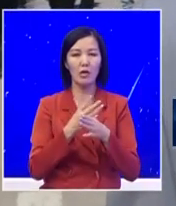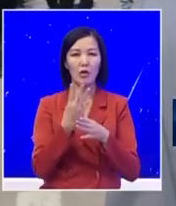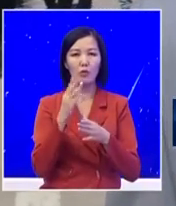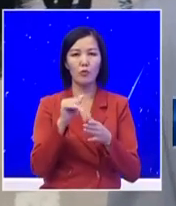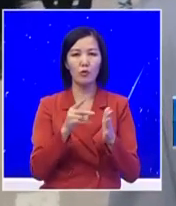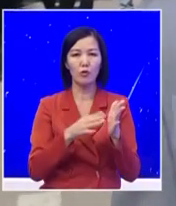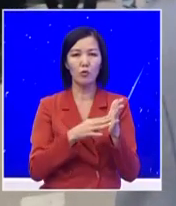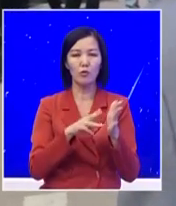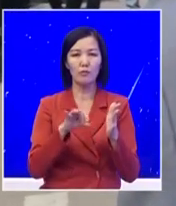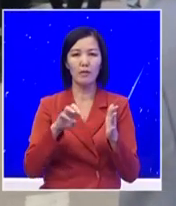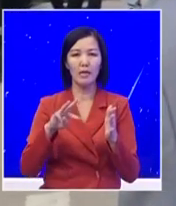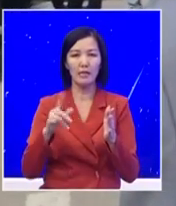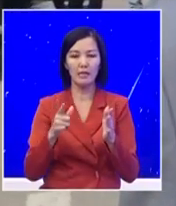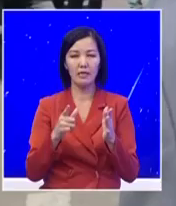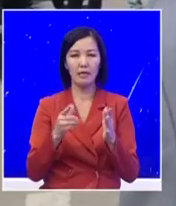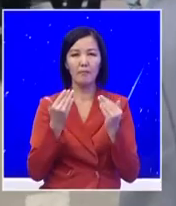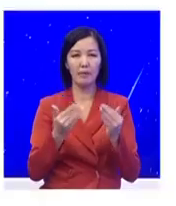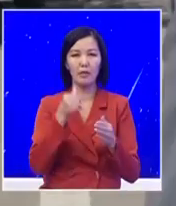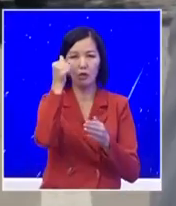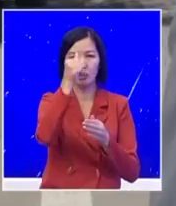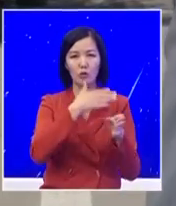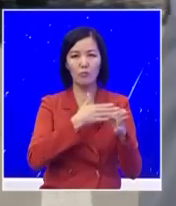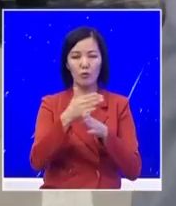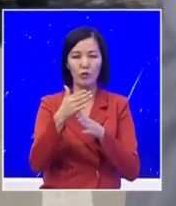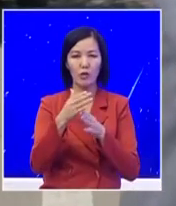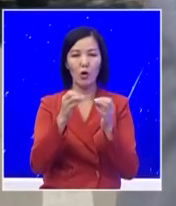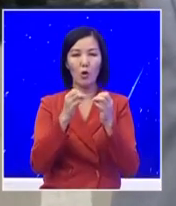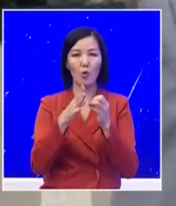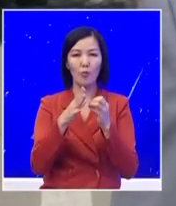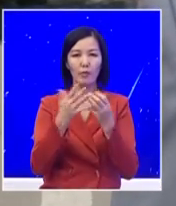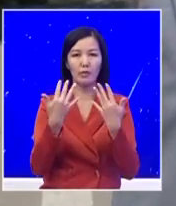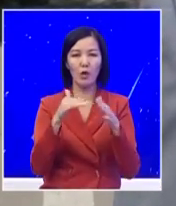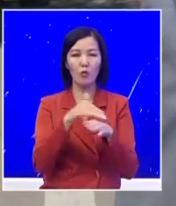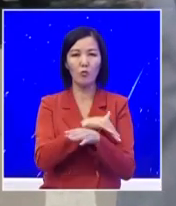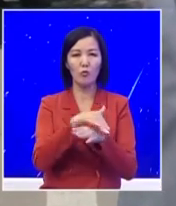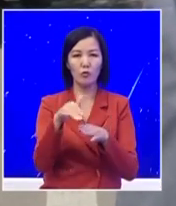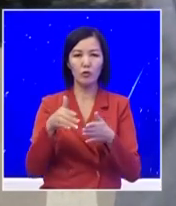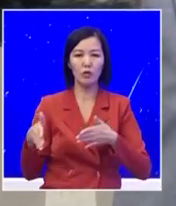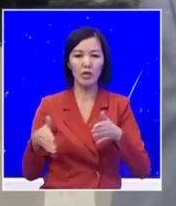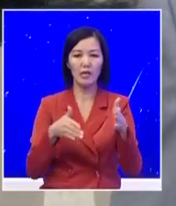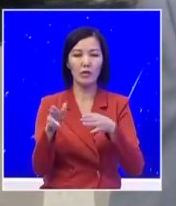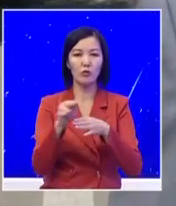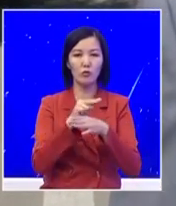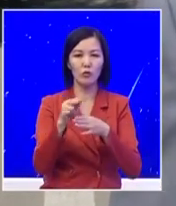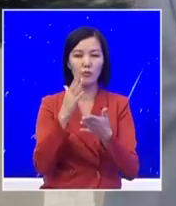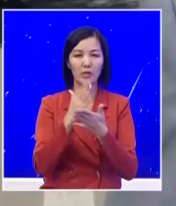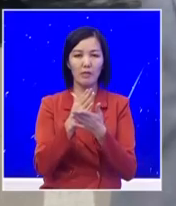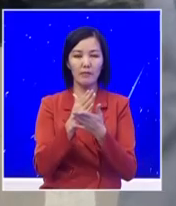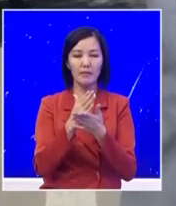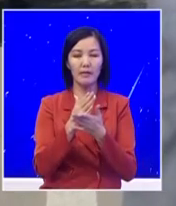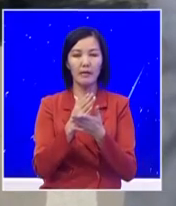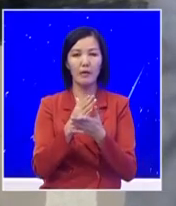4-9 миллиард қаражат биылдың өзіне бөлінді. Біз 15 ауыл көшелерін жөндеп жатырмыз қазір жағдайда. Енді осы